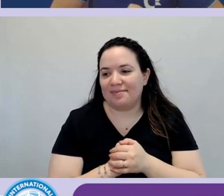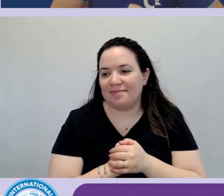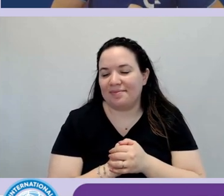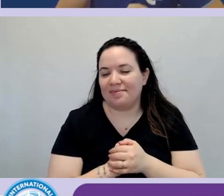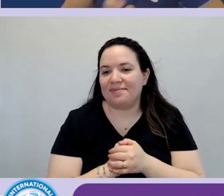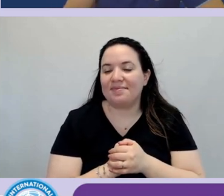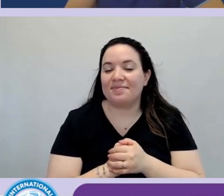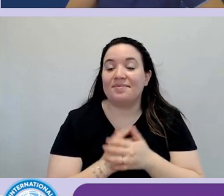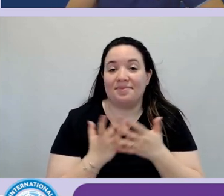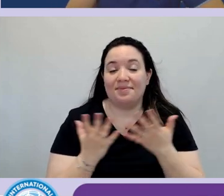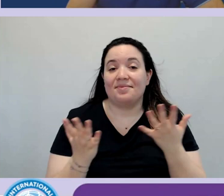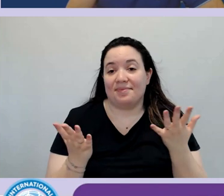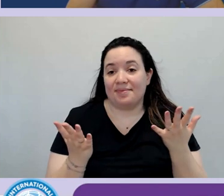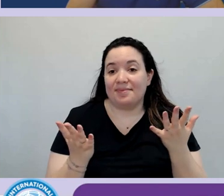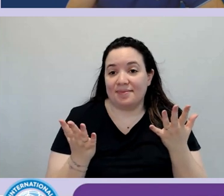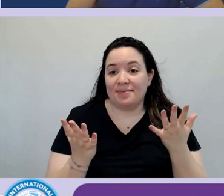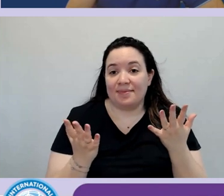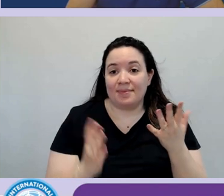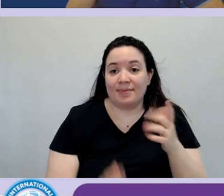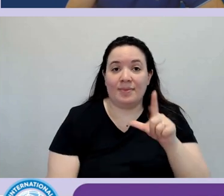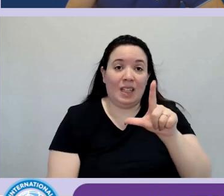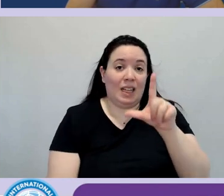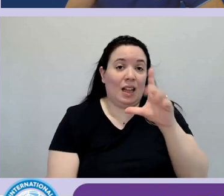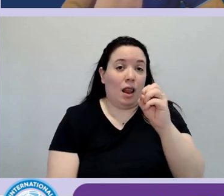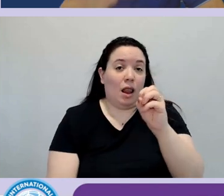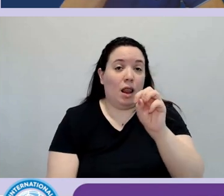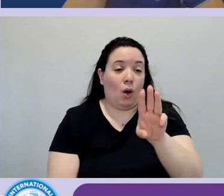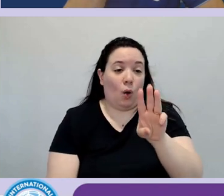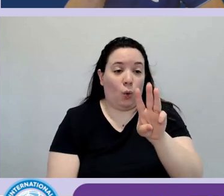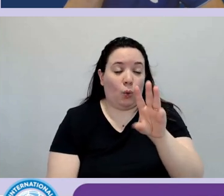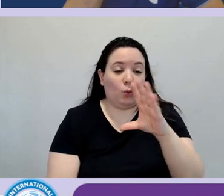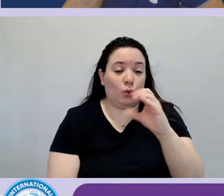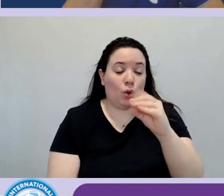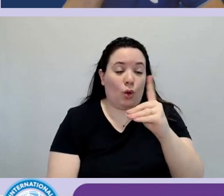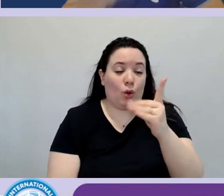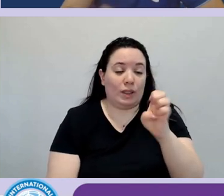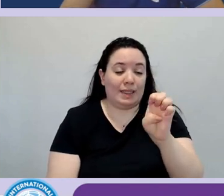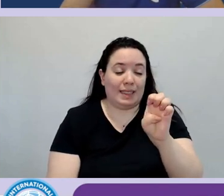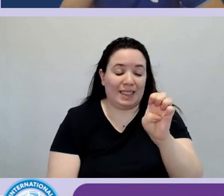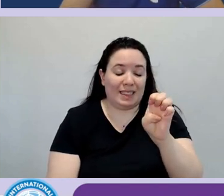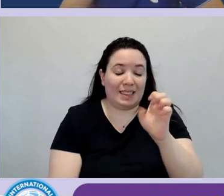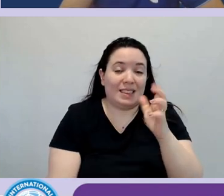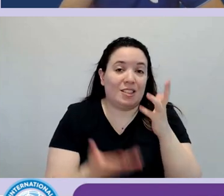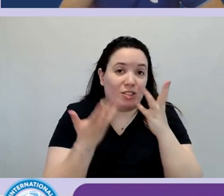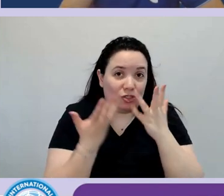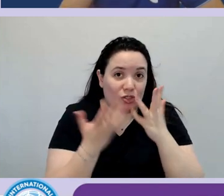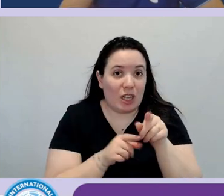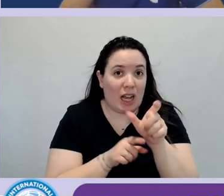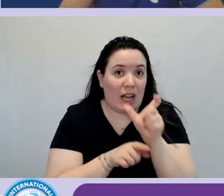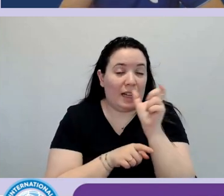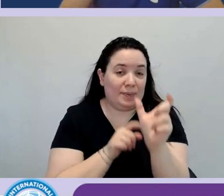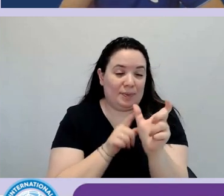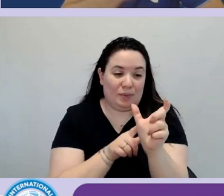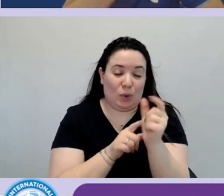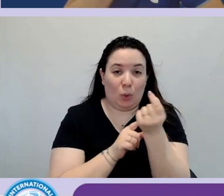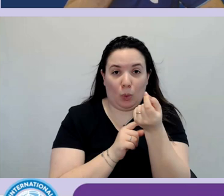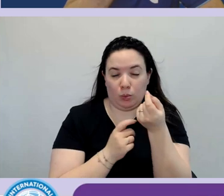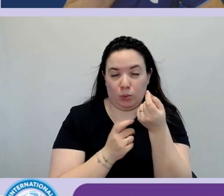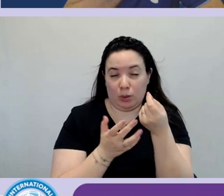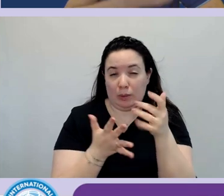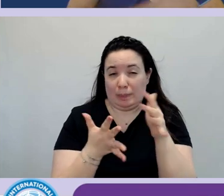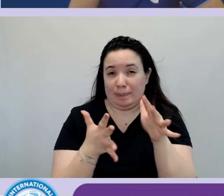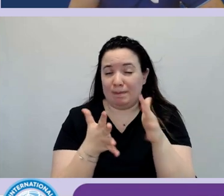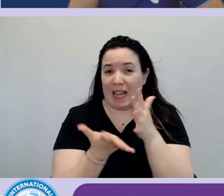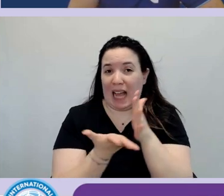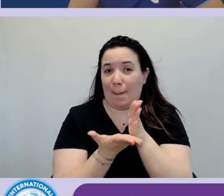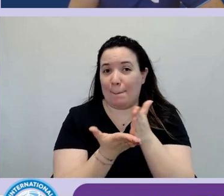Eh dunque è già il concetto di low code è un concetto abbastanza diciamo ambiguo perché